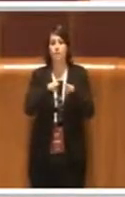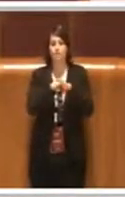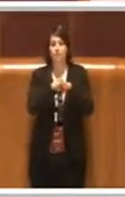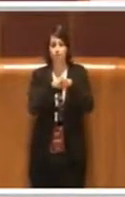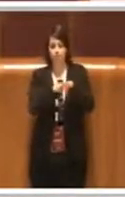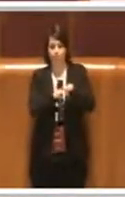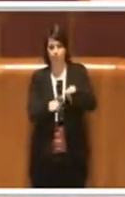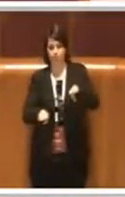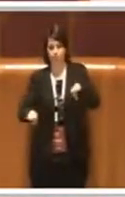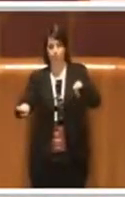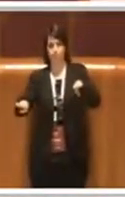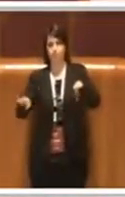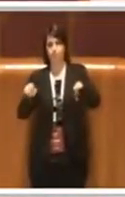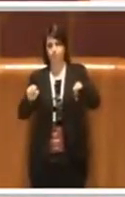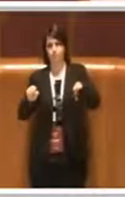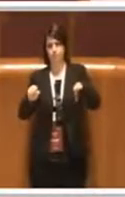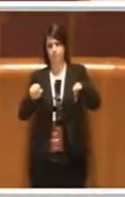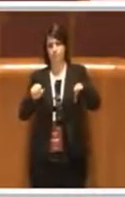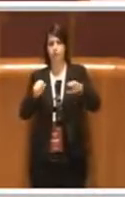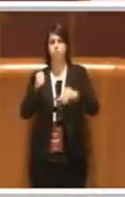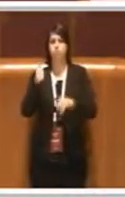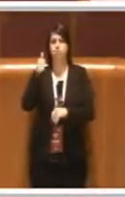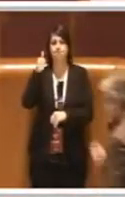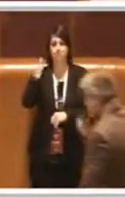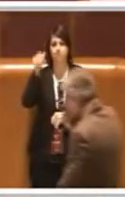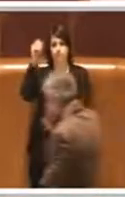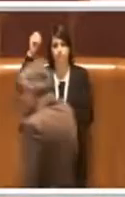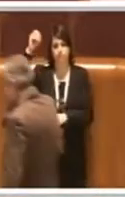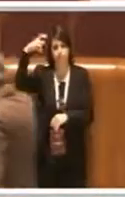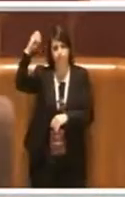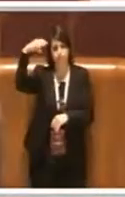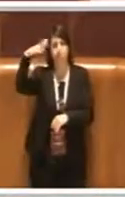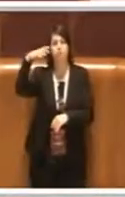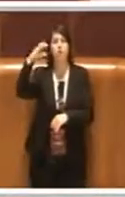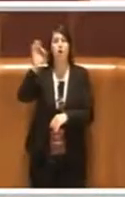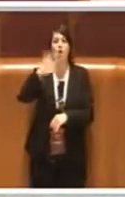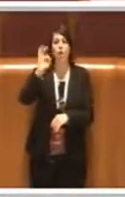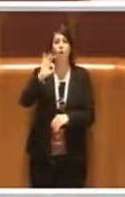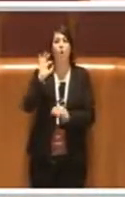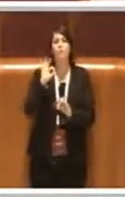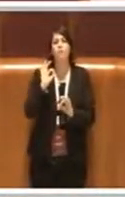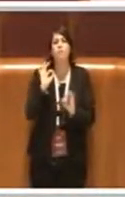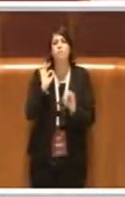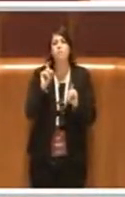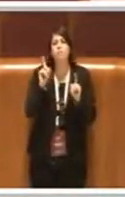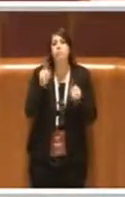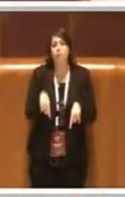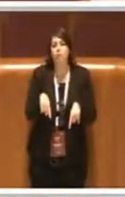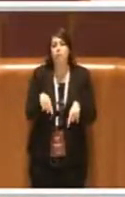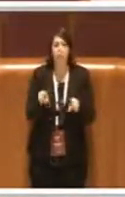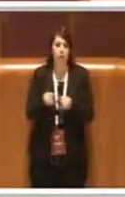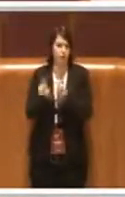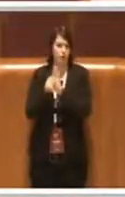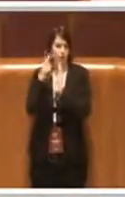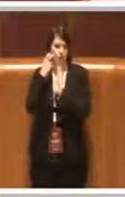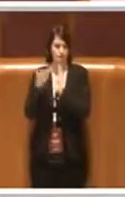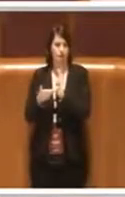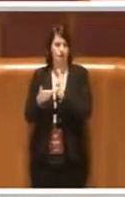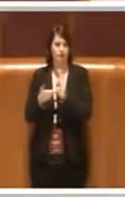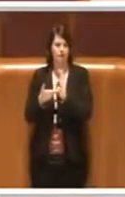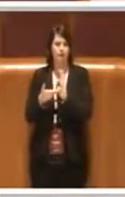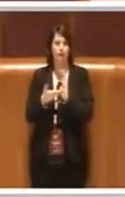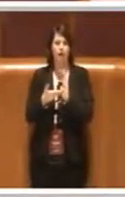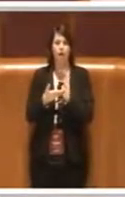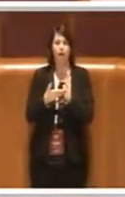faciliteranno l'accesso all'esercizio commerciali, all'abbattimento totale con appunto come prevede la legge poi in questi